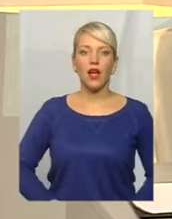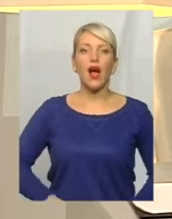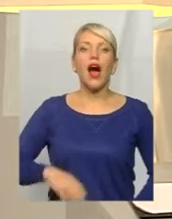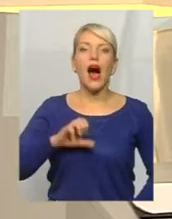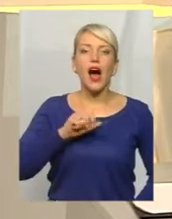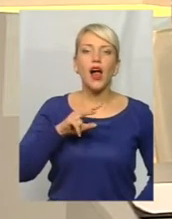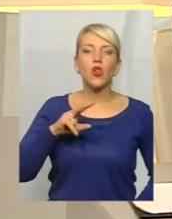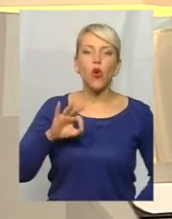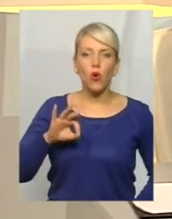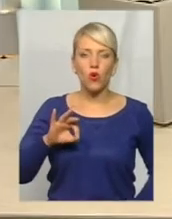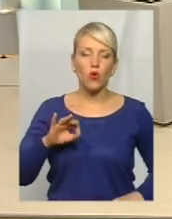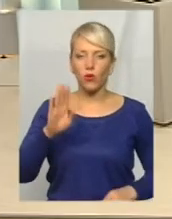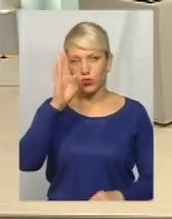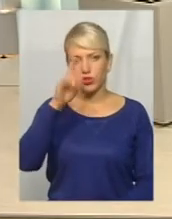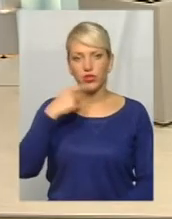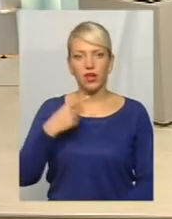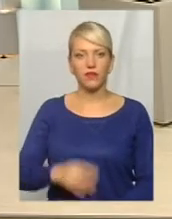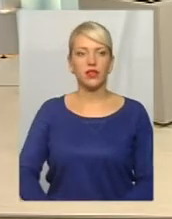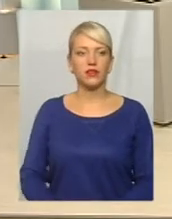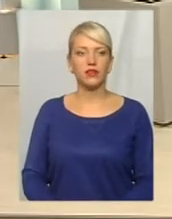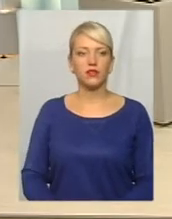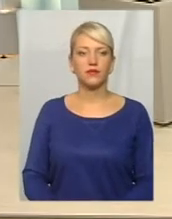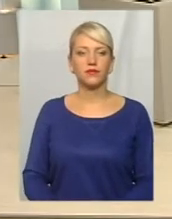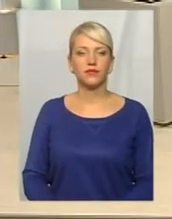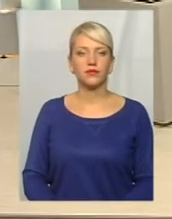Алло? Ми вас чуємо, говоріть, будь ласка.